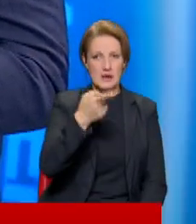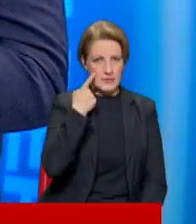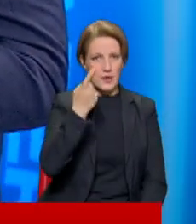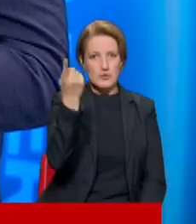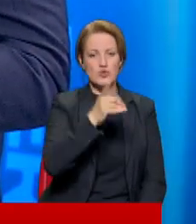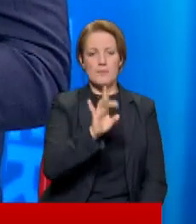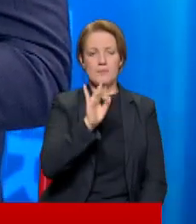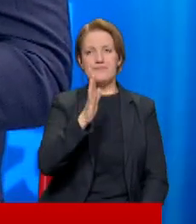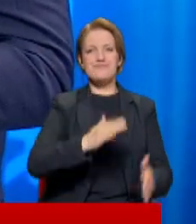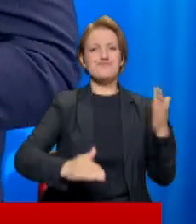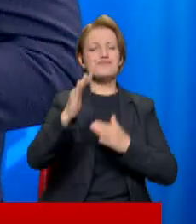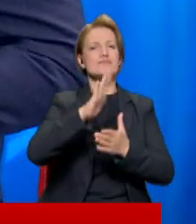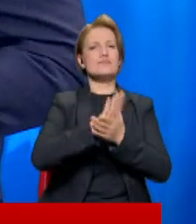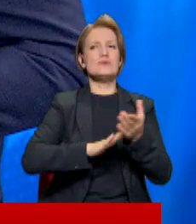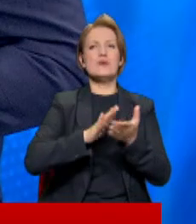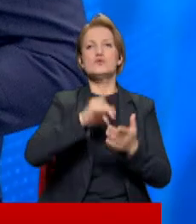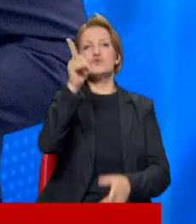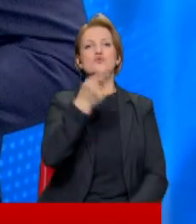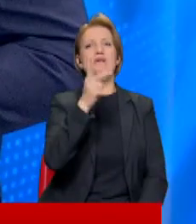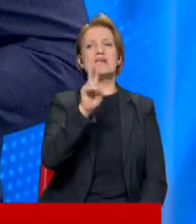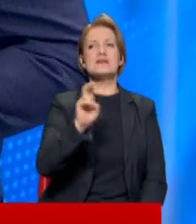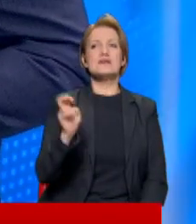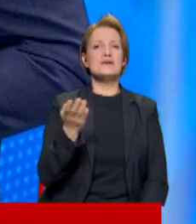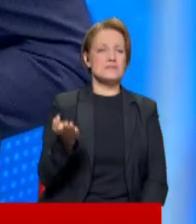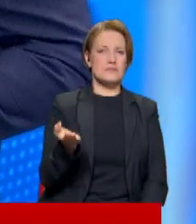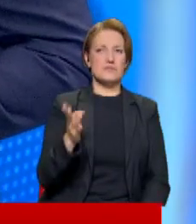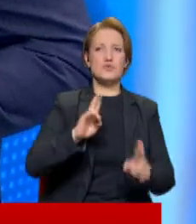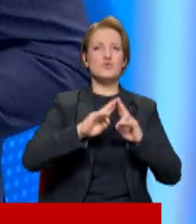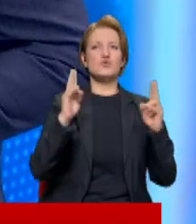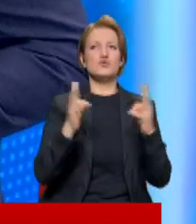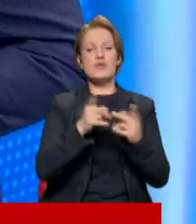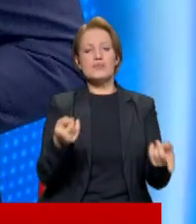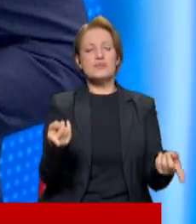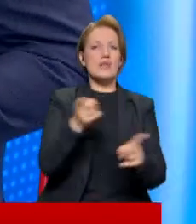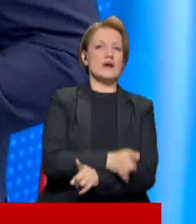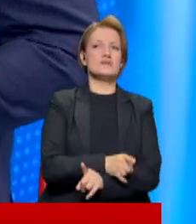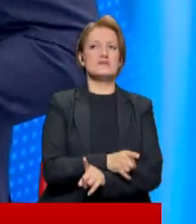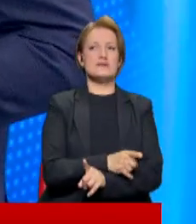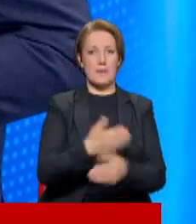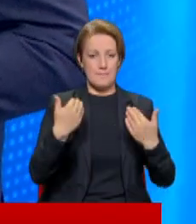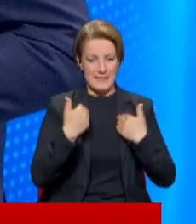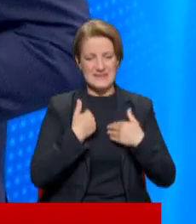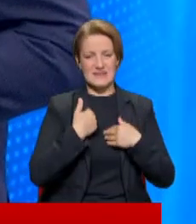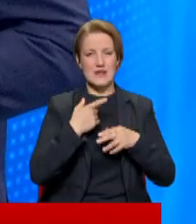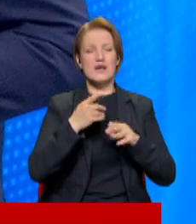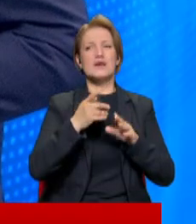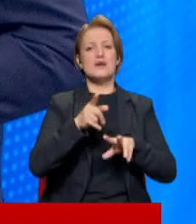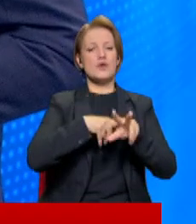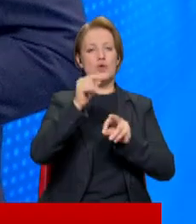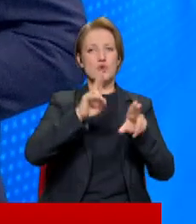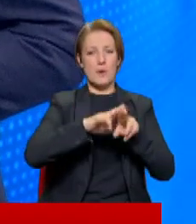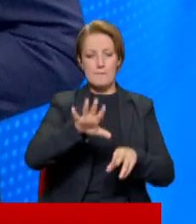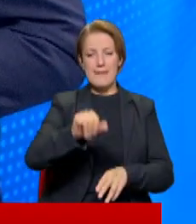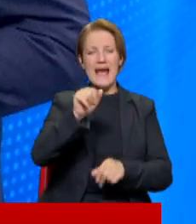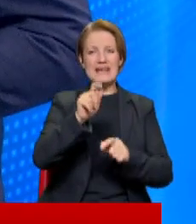%15 yüksek öğretim mezunların ise %28 Dünyanın her tarafında bu tam tersidir Yani biz Yükseköğretim kurumu bu merkezci